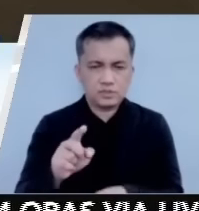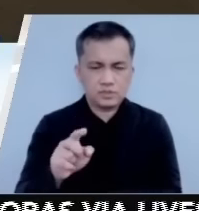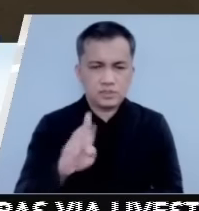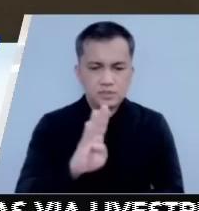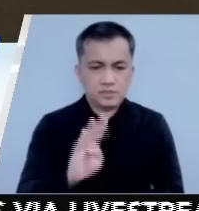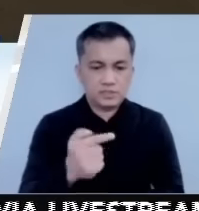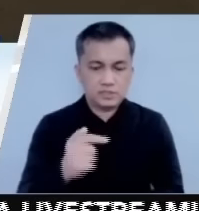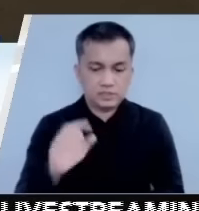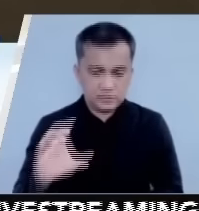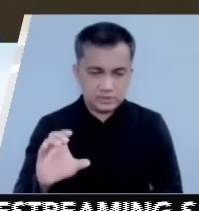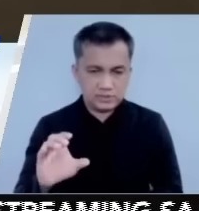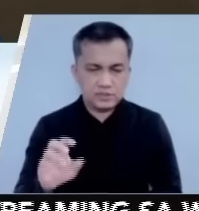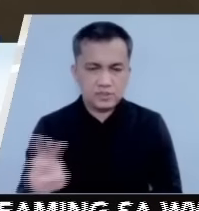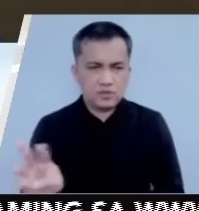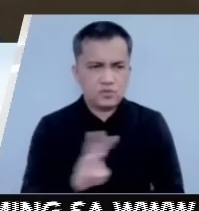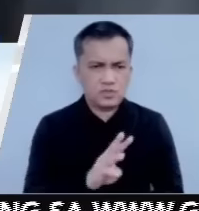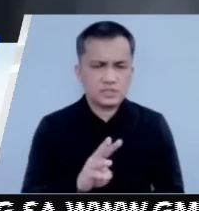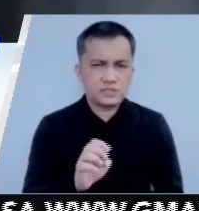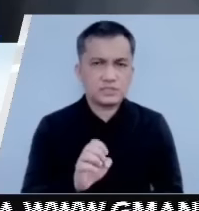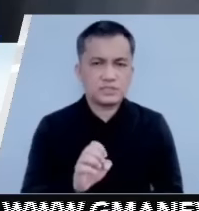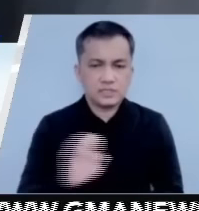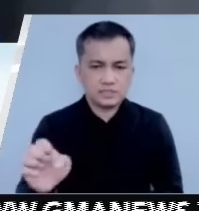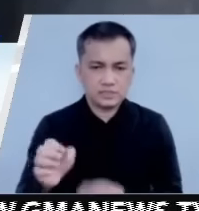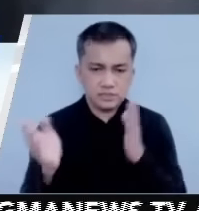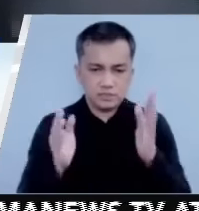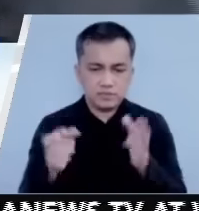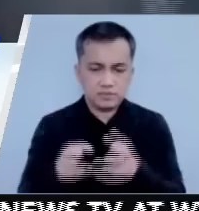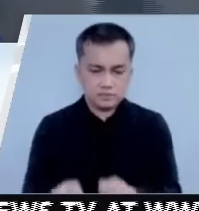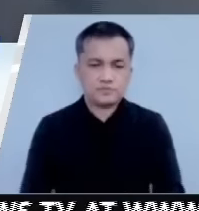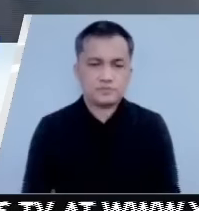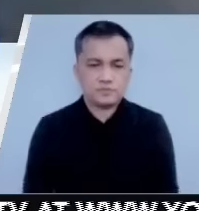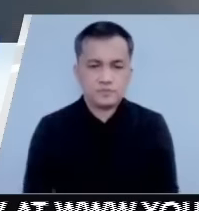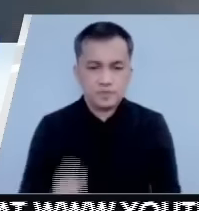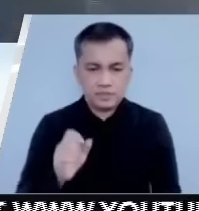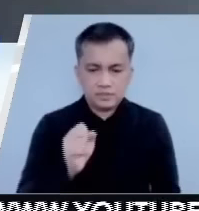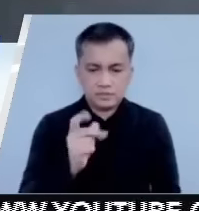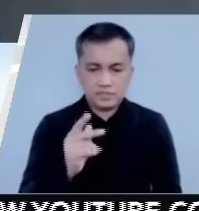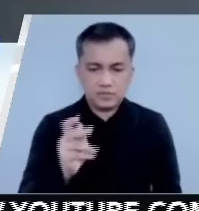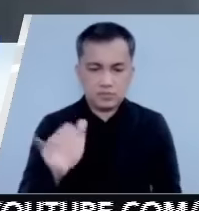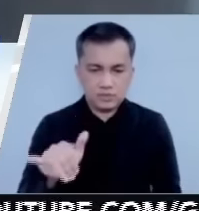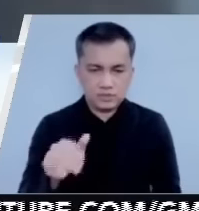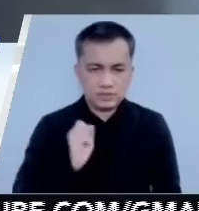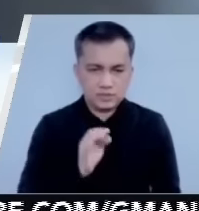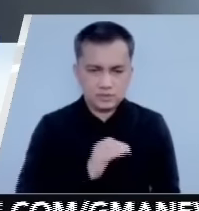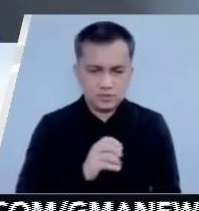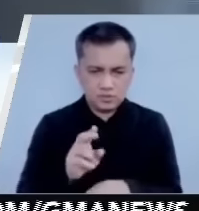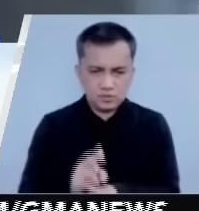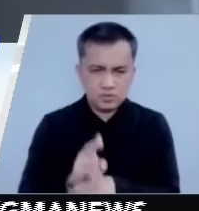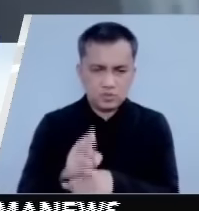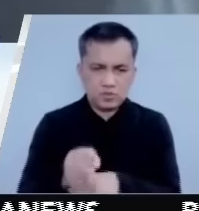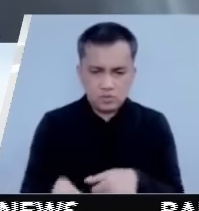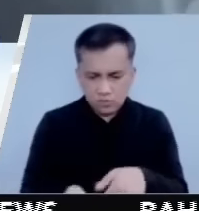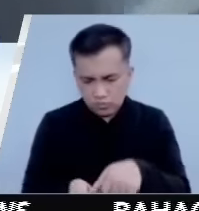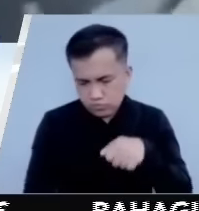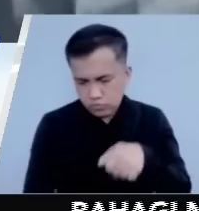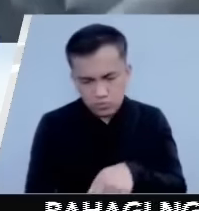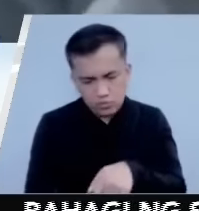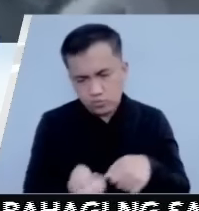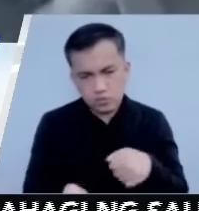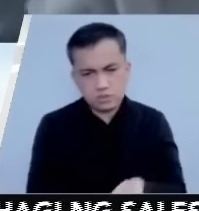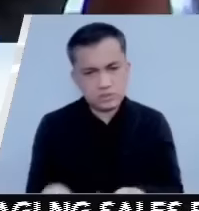sa West at East Service Road. Tumutulong ang mga tauhan ng Skyway at ginamit ang kanilang vacuum truck para mahigop ang tubig